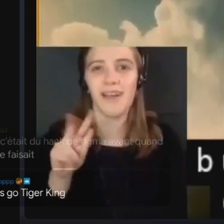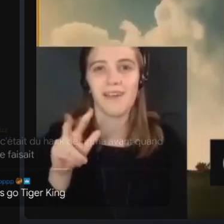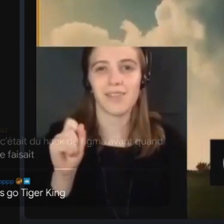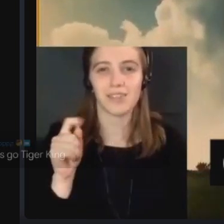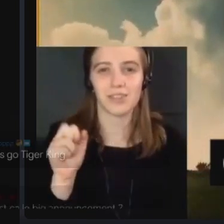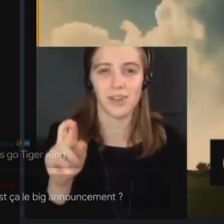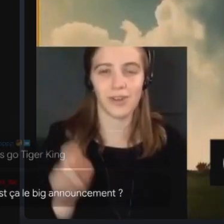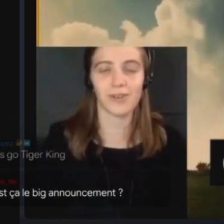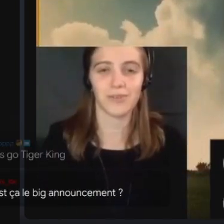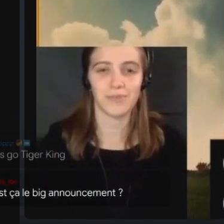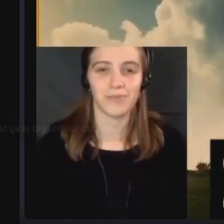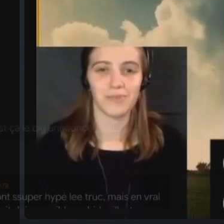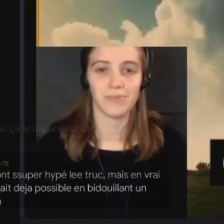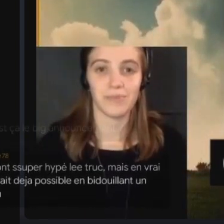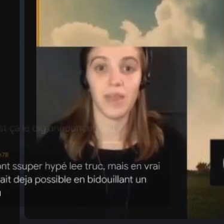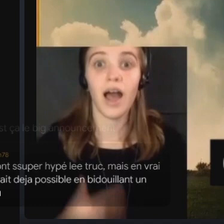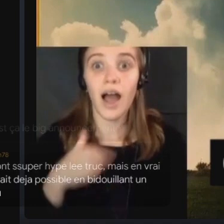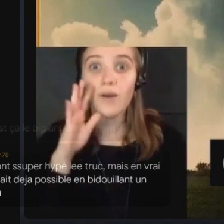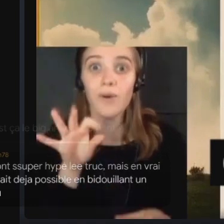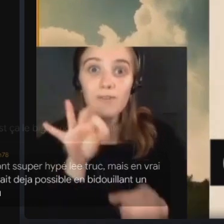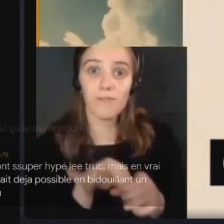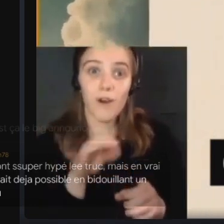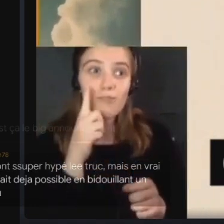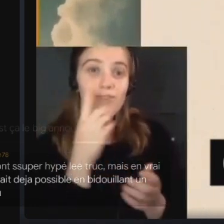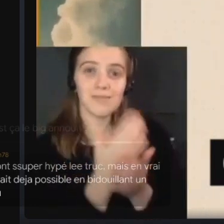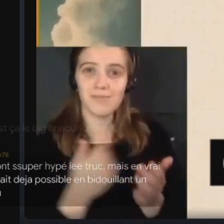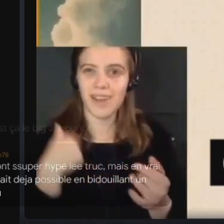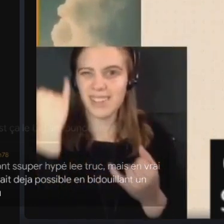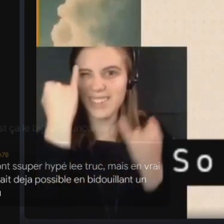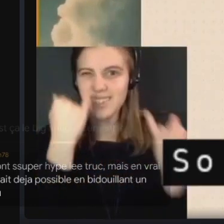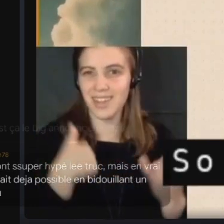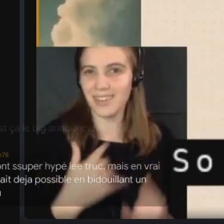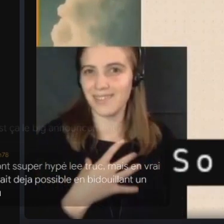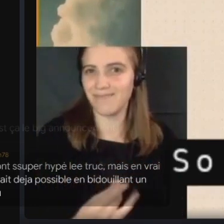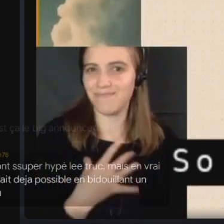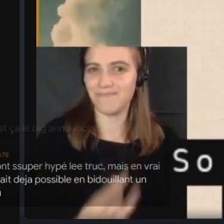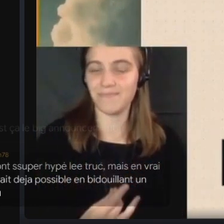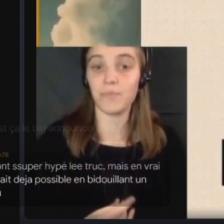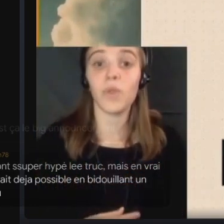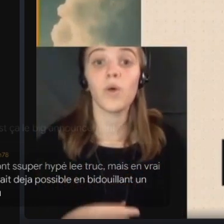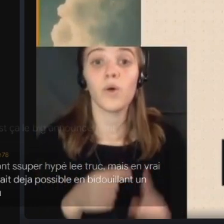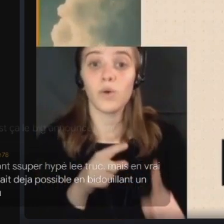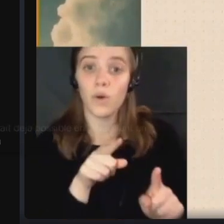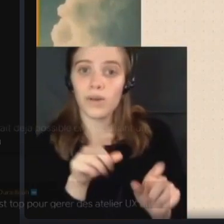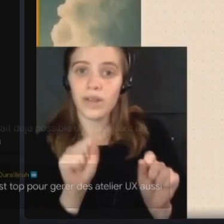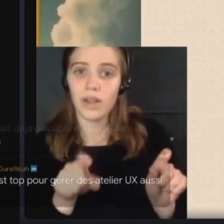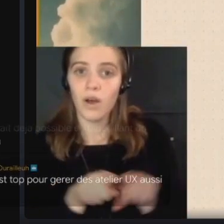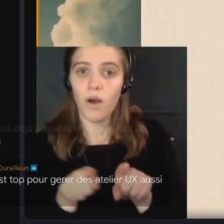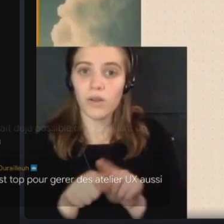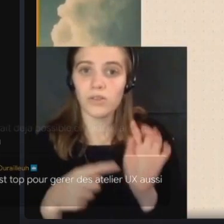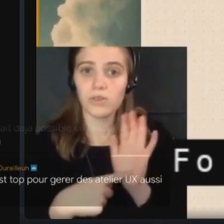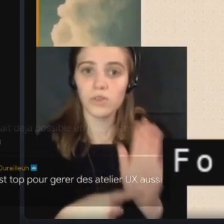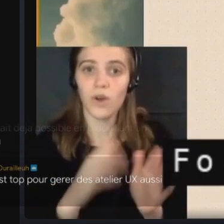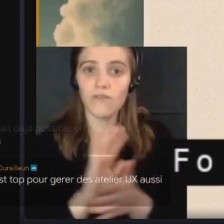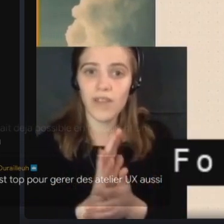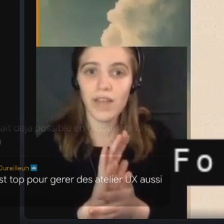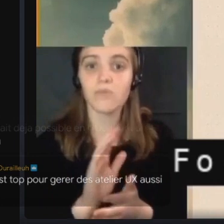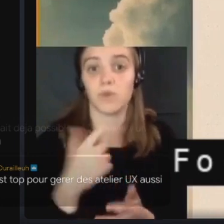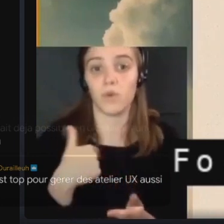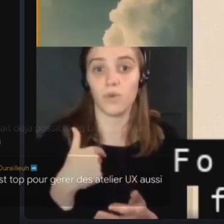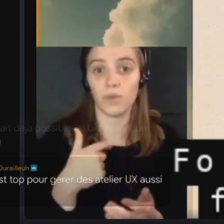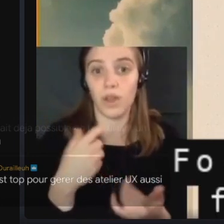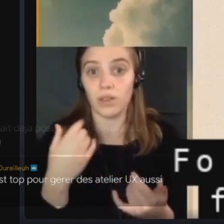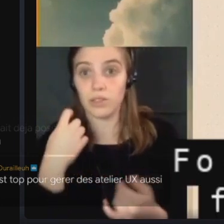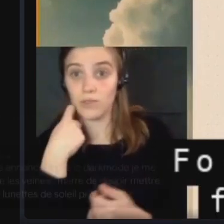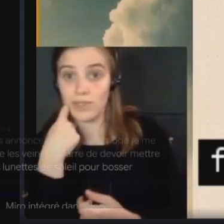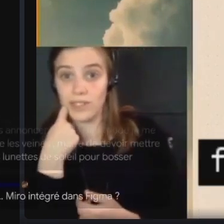and I'll vote on some ideas that I really like. For Ok, on peut example, voter. Je we vote can pour also ce... use Ah putain, film pour to l'UX. up for awards this year. I like Là, ils that vont idea. embarquer les UX avec